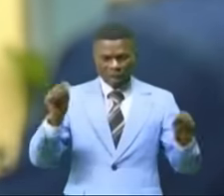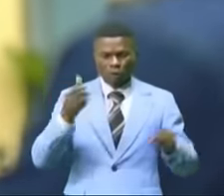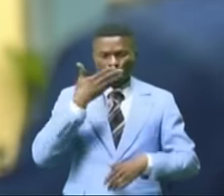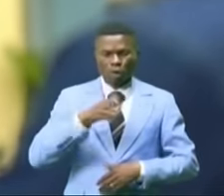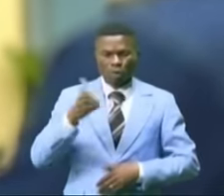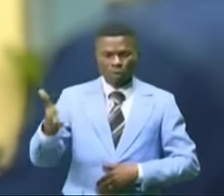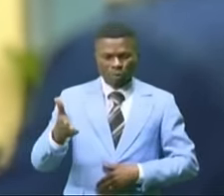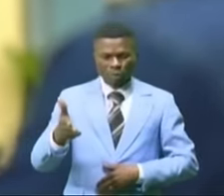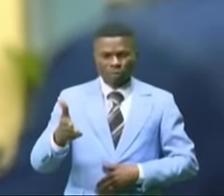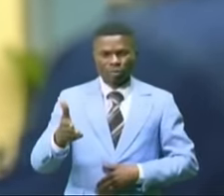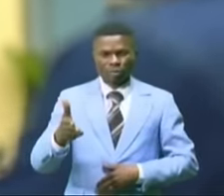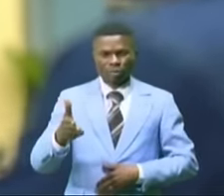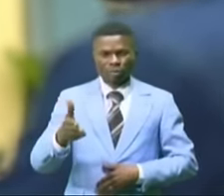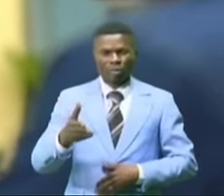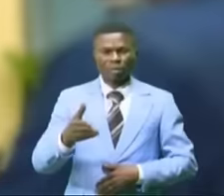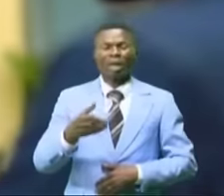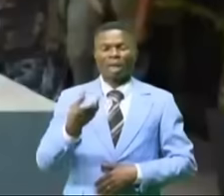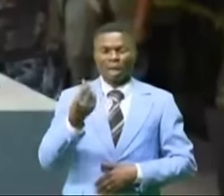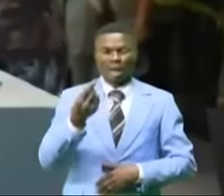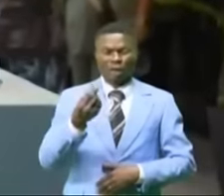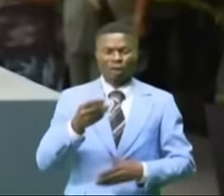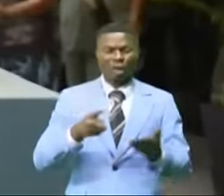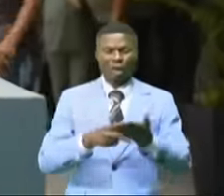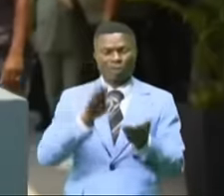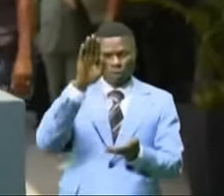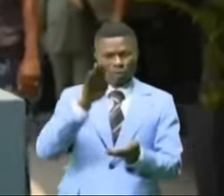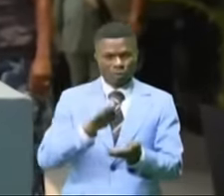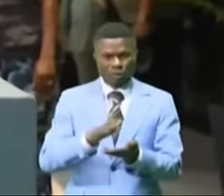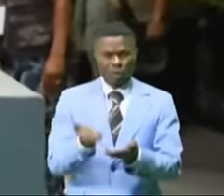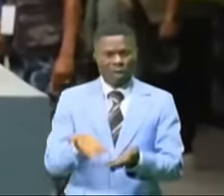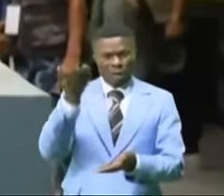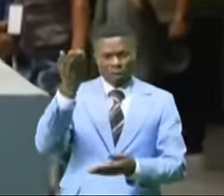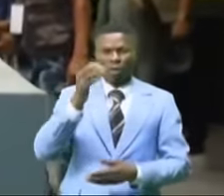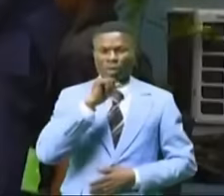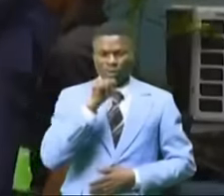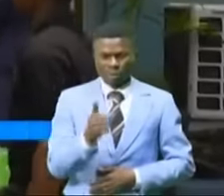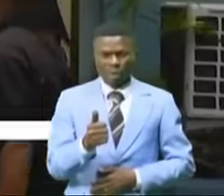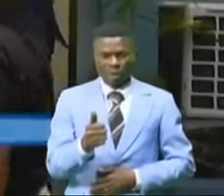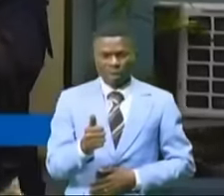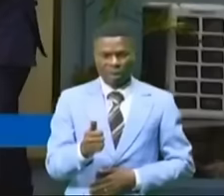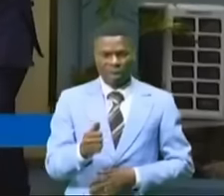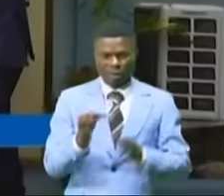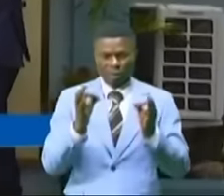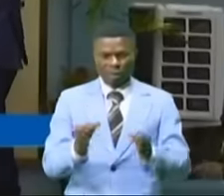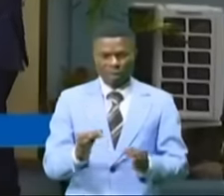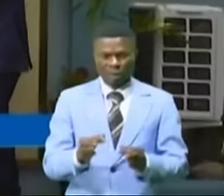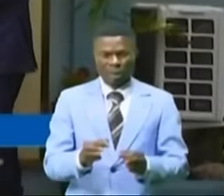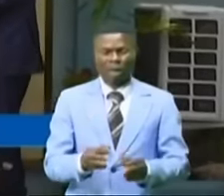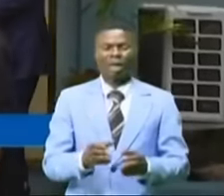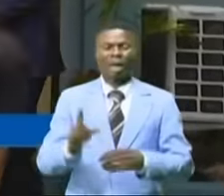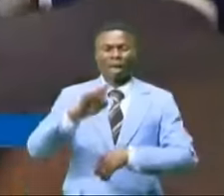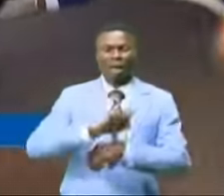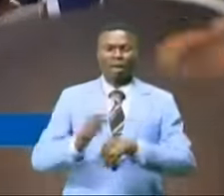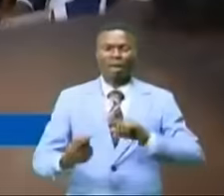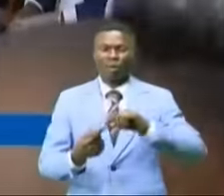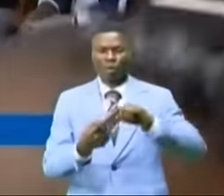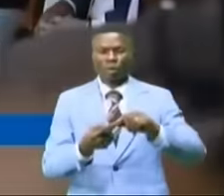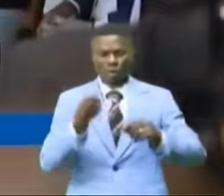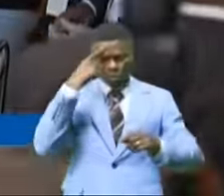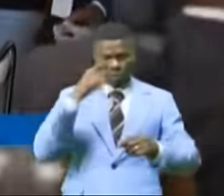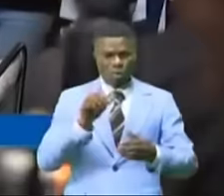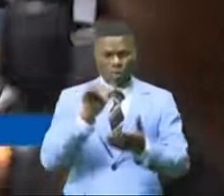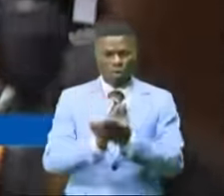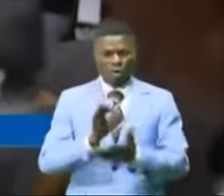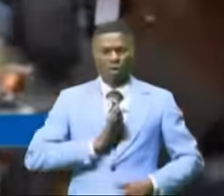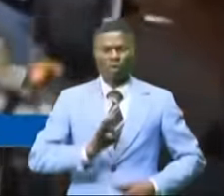plutôt tendance à dire que les coûts vont baisser qu'augmenter. Une inauguration qui intervient un jour spécial pour la première